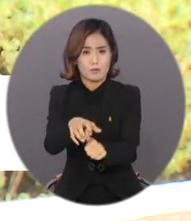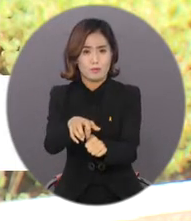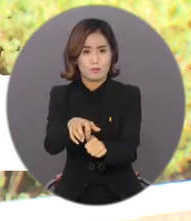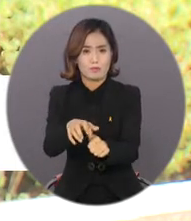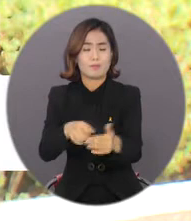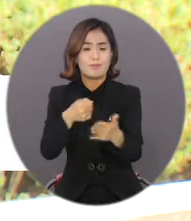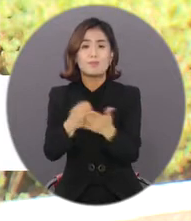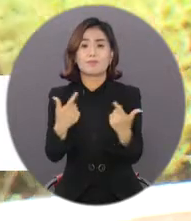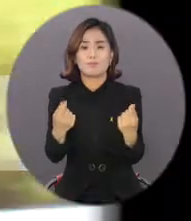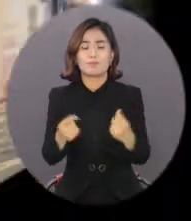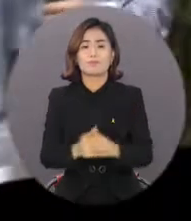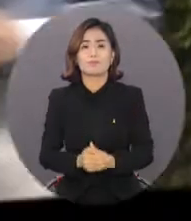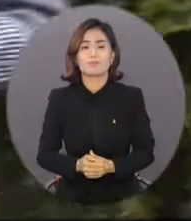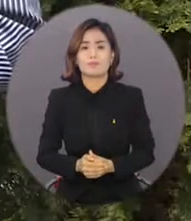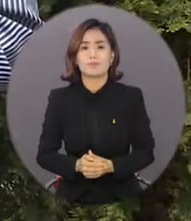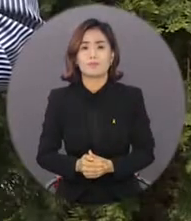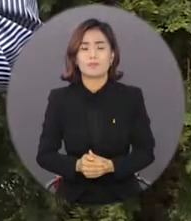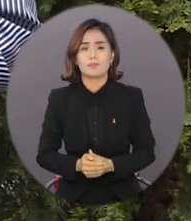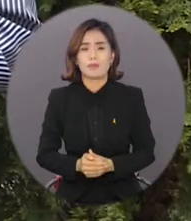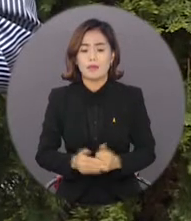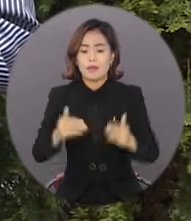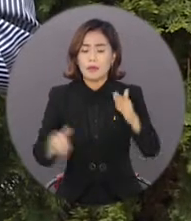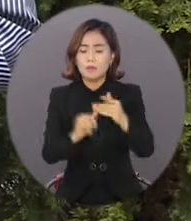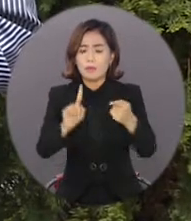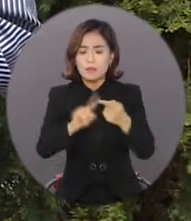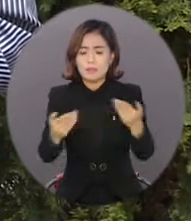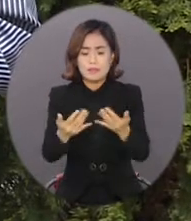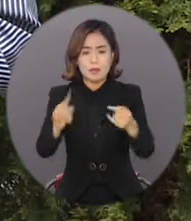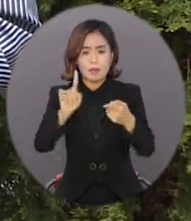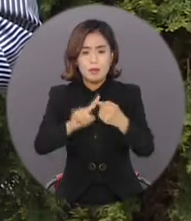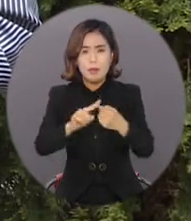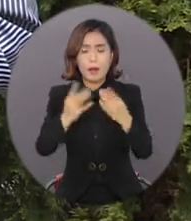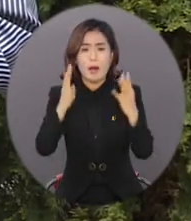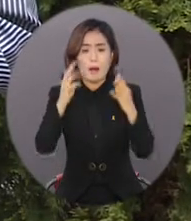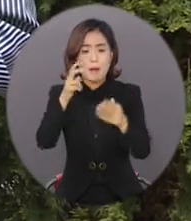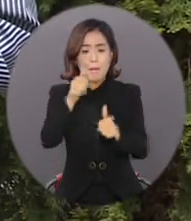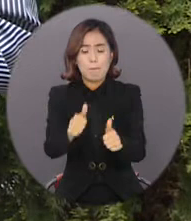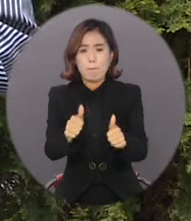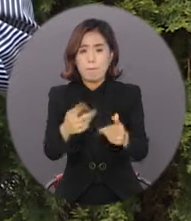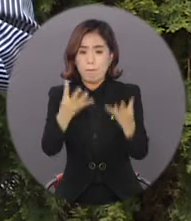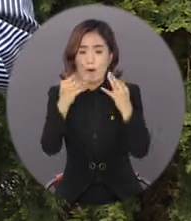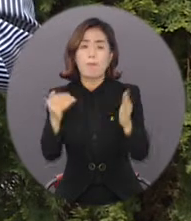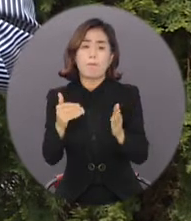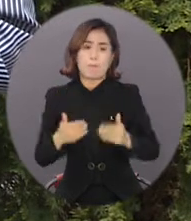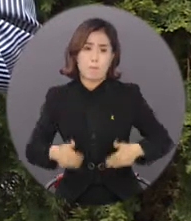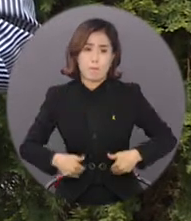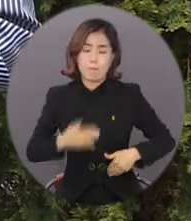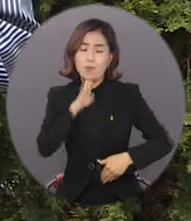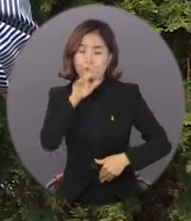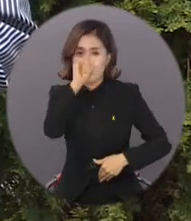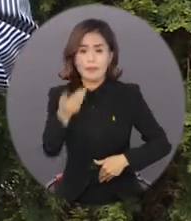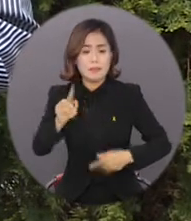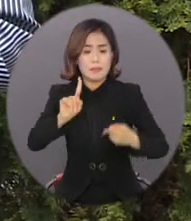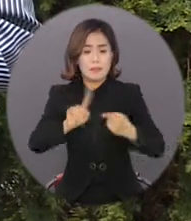시켰다라고 생각을 하고 있습니다. 유족과 노동단체는 업체 대표의 법정 구속을 반기면서도 선고가 구형에 미치지